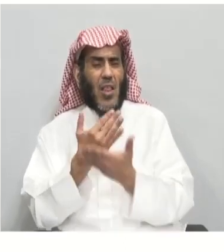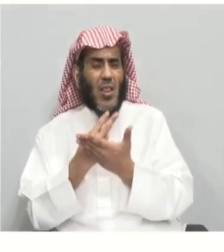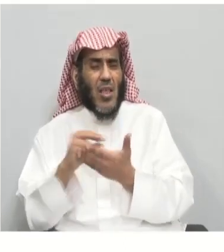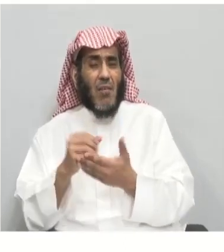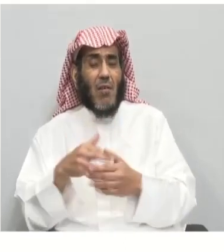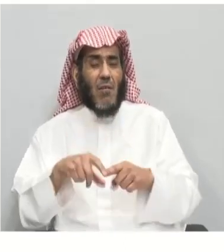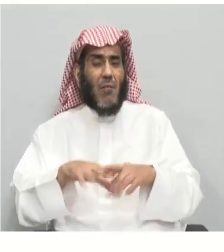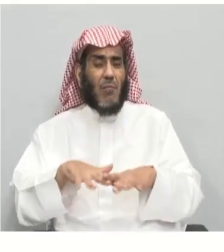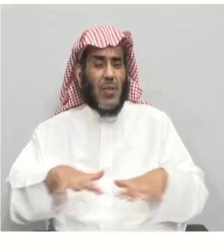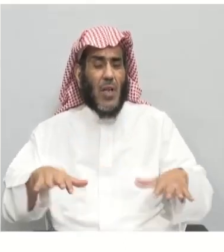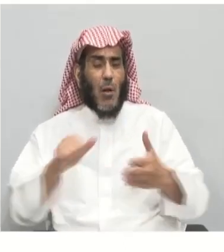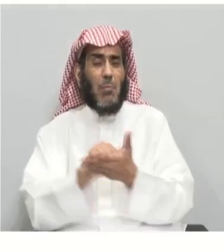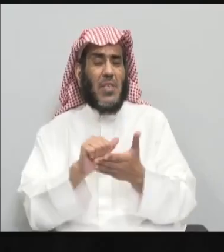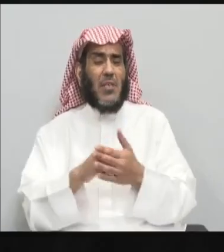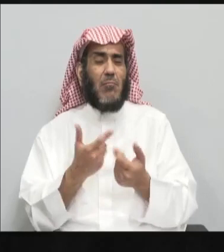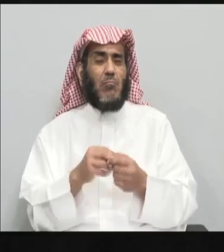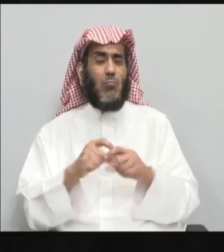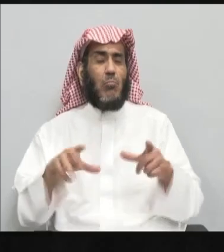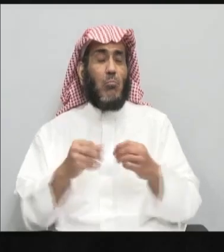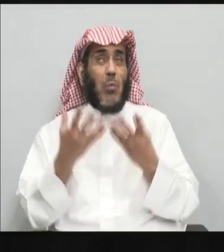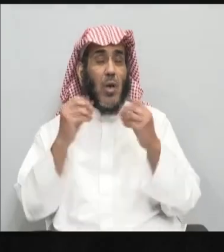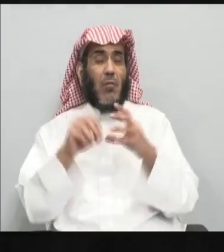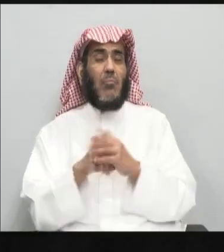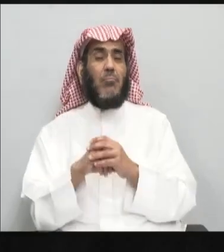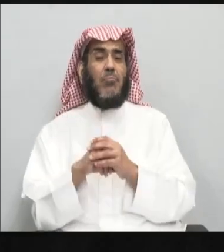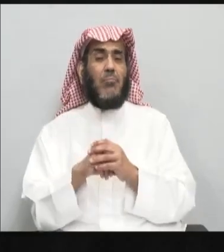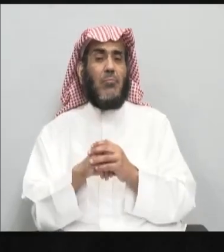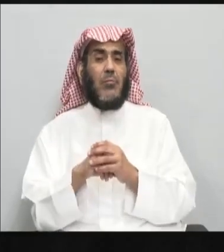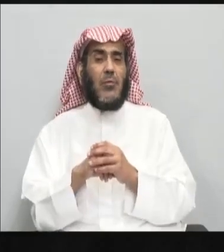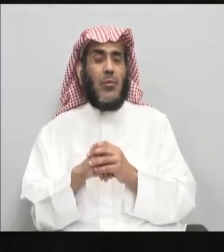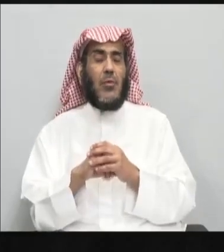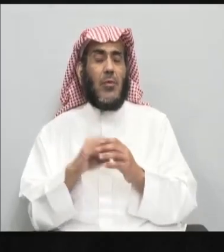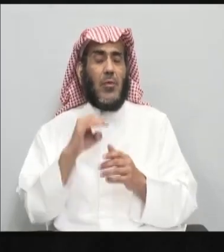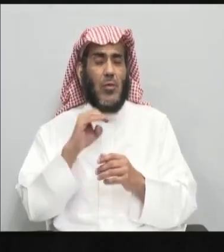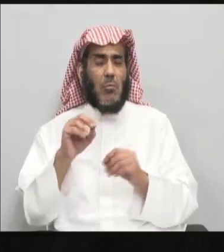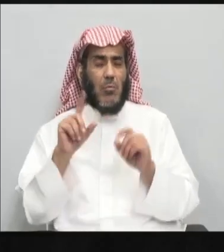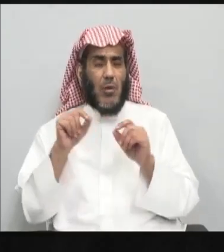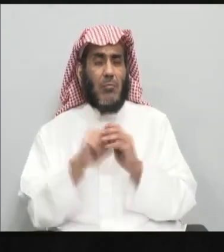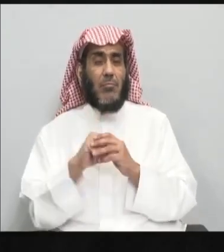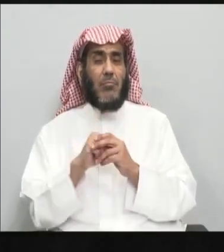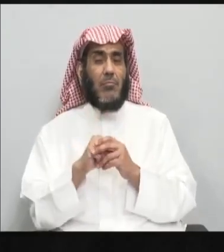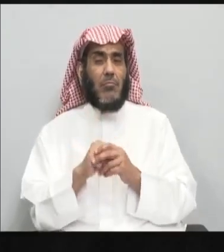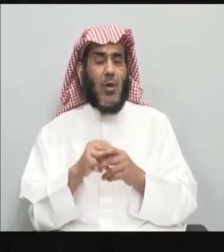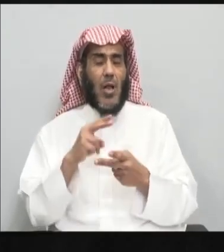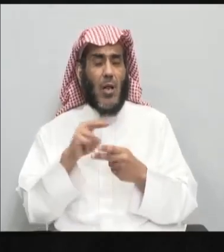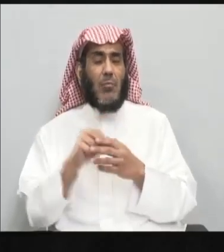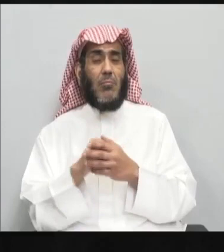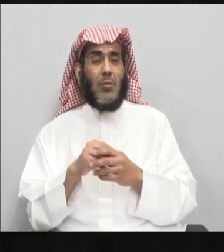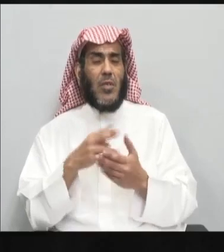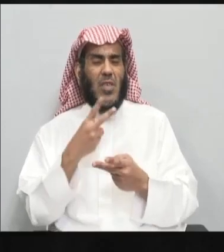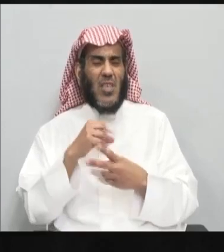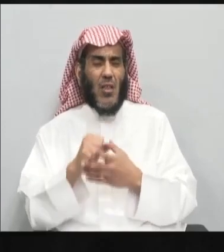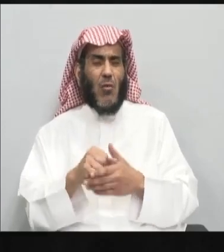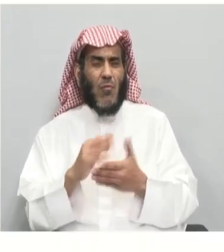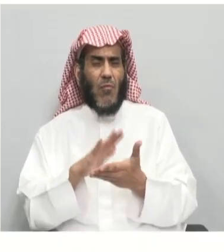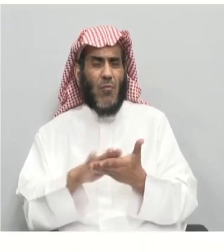فناء المنزل بارك الله فيكم اجابات رائعه الحل تنظيف